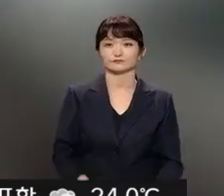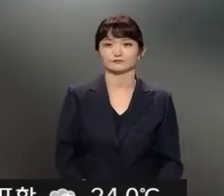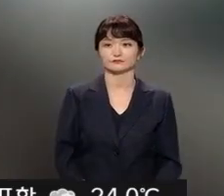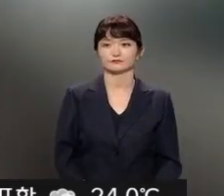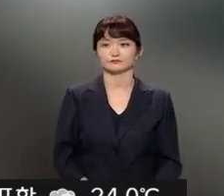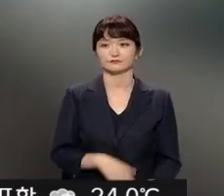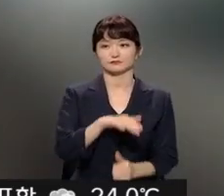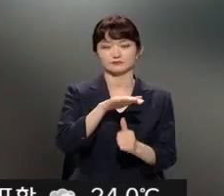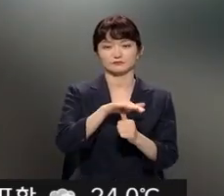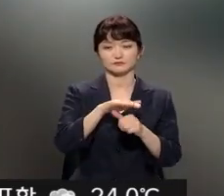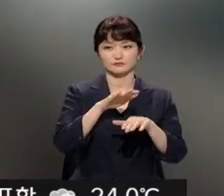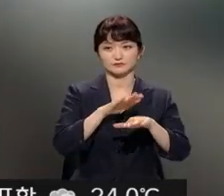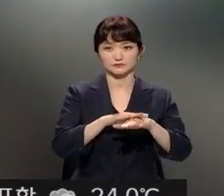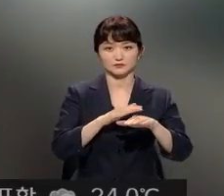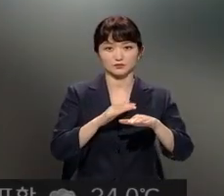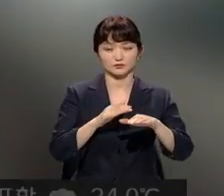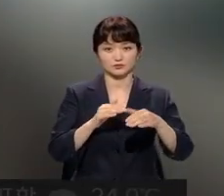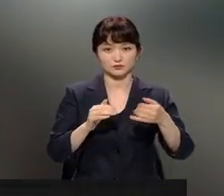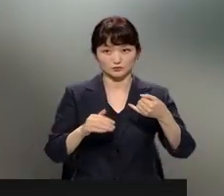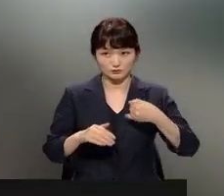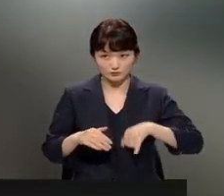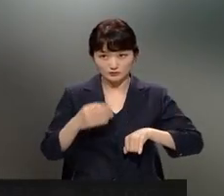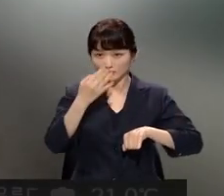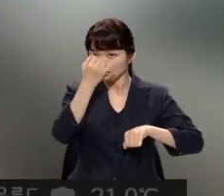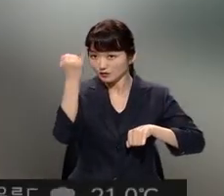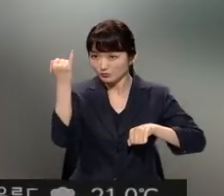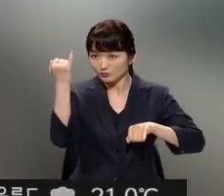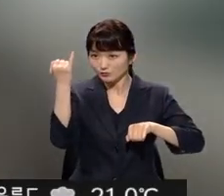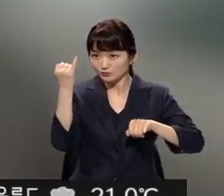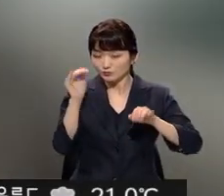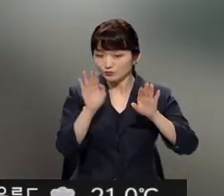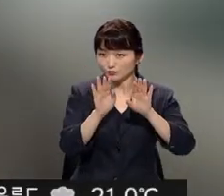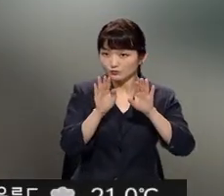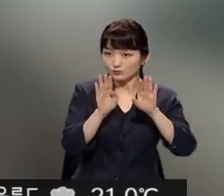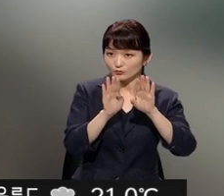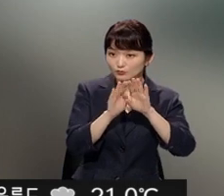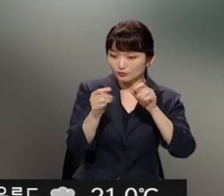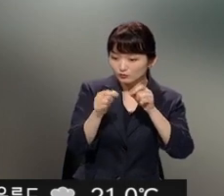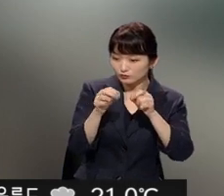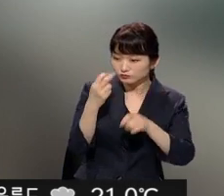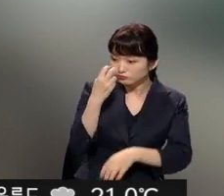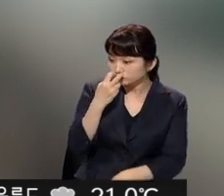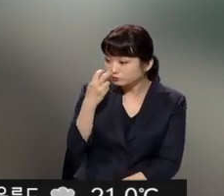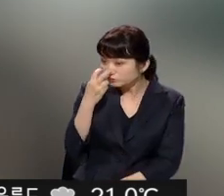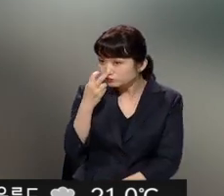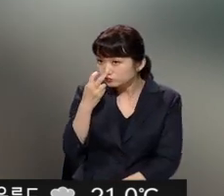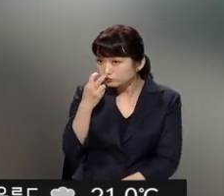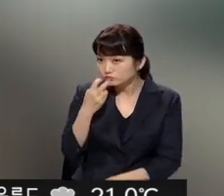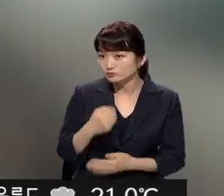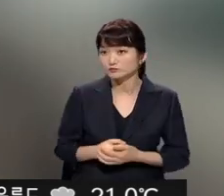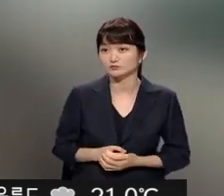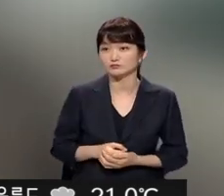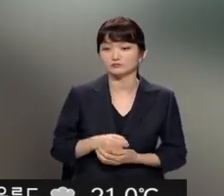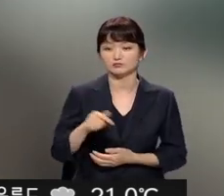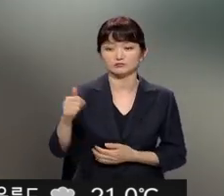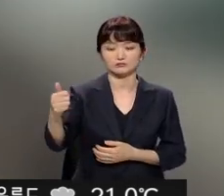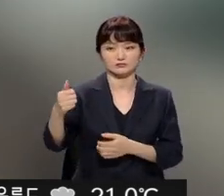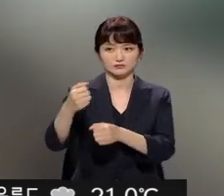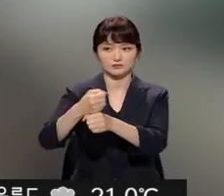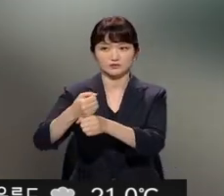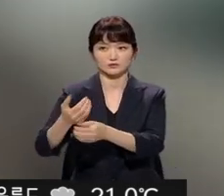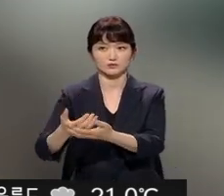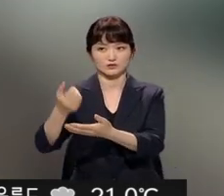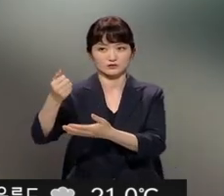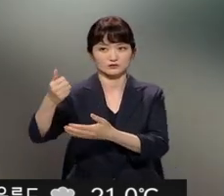어린 소녀와 할머니가 문가에 서서 주변을 살펴보고 있습니다. 그리고 그 뒤에 짐을 바리바리 싸들고 있는 한 남성이